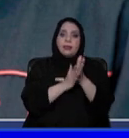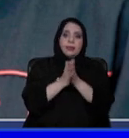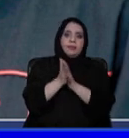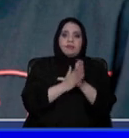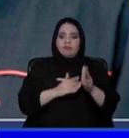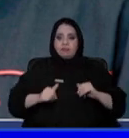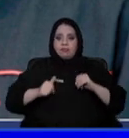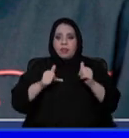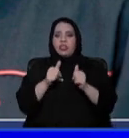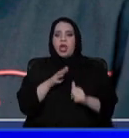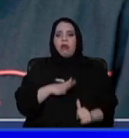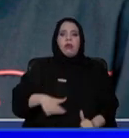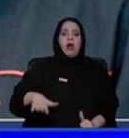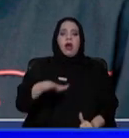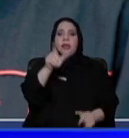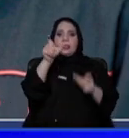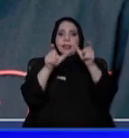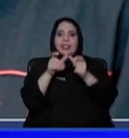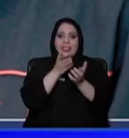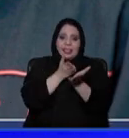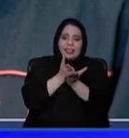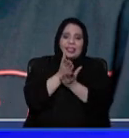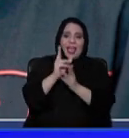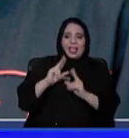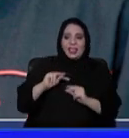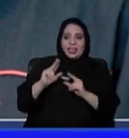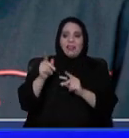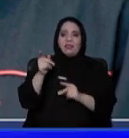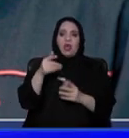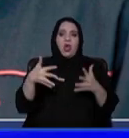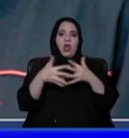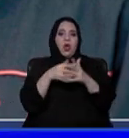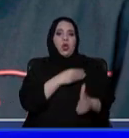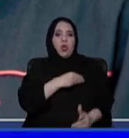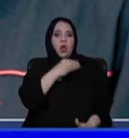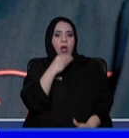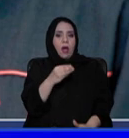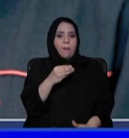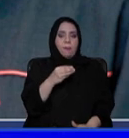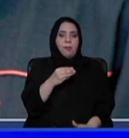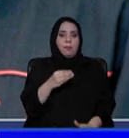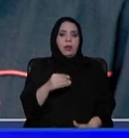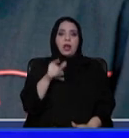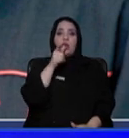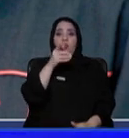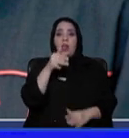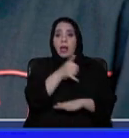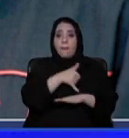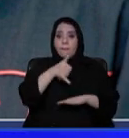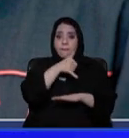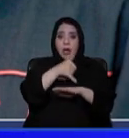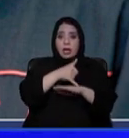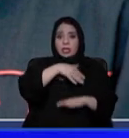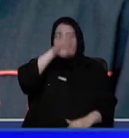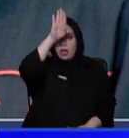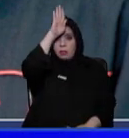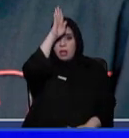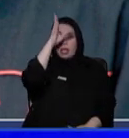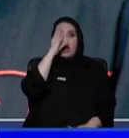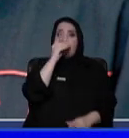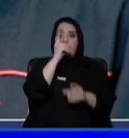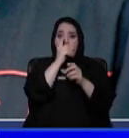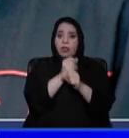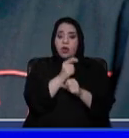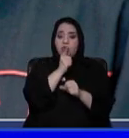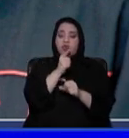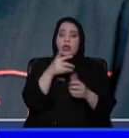شخص يسير على خطى التعايش. وفي مركز الملك حمد العالمي